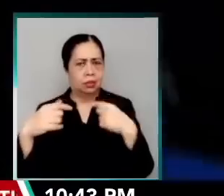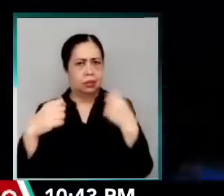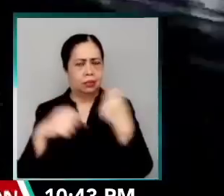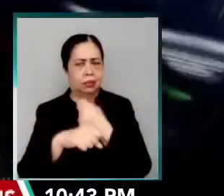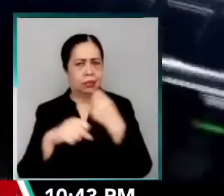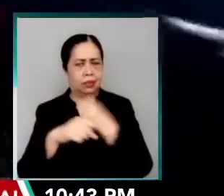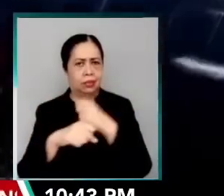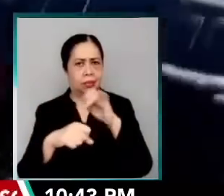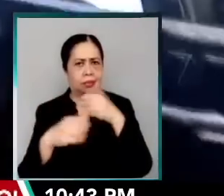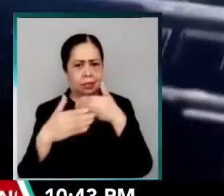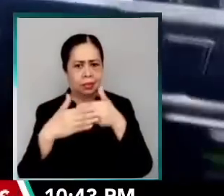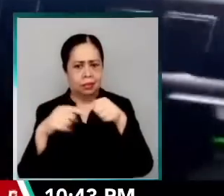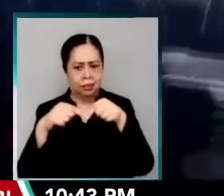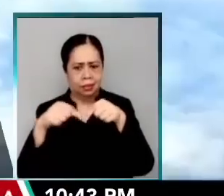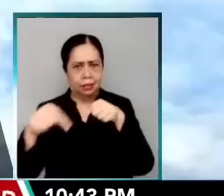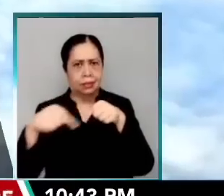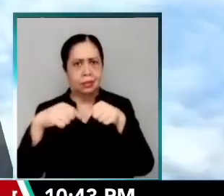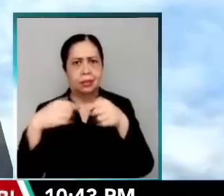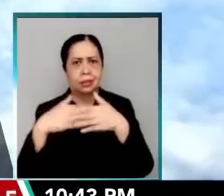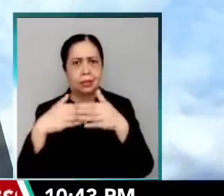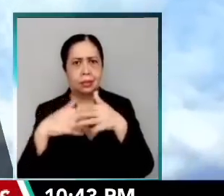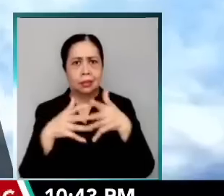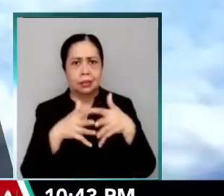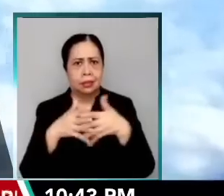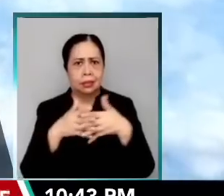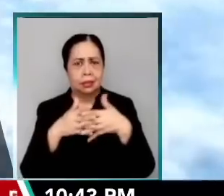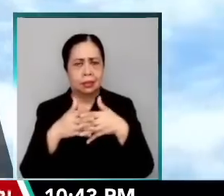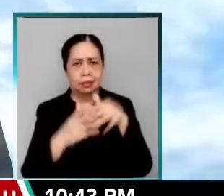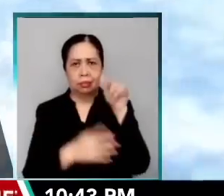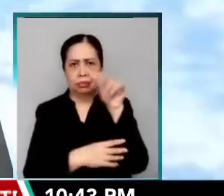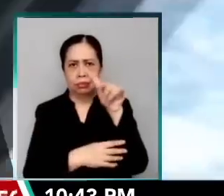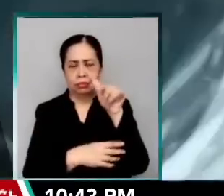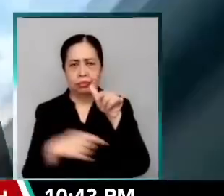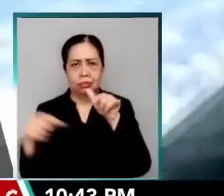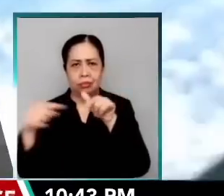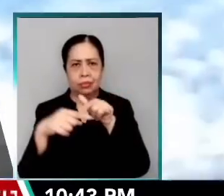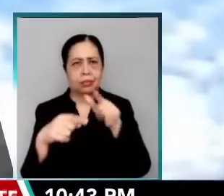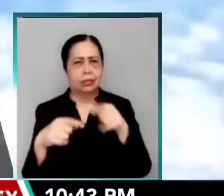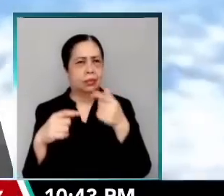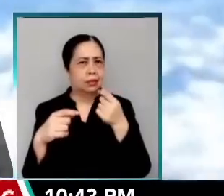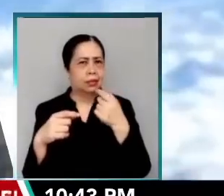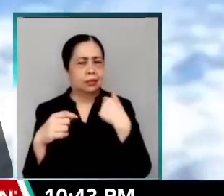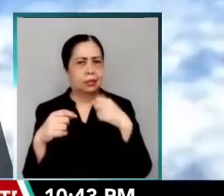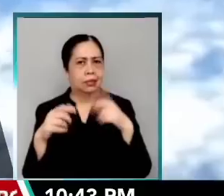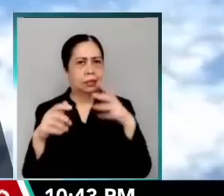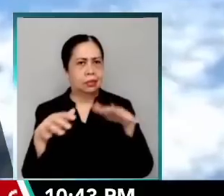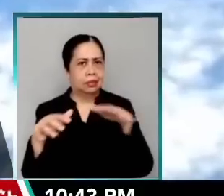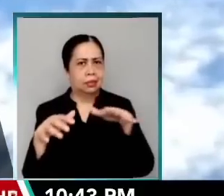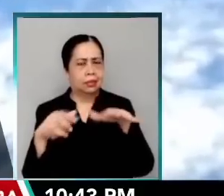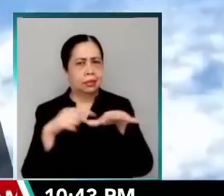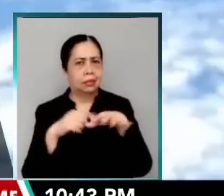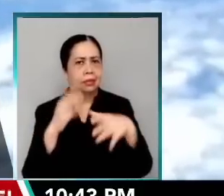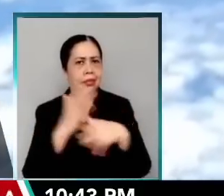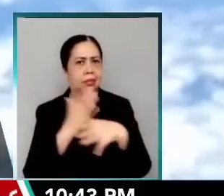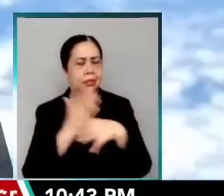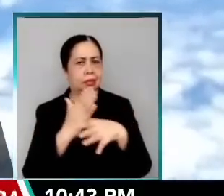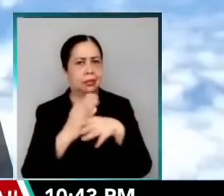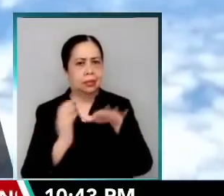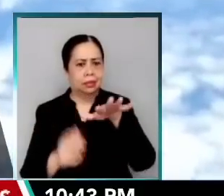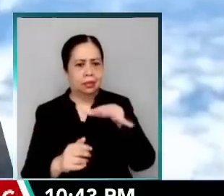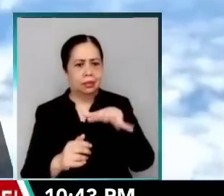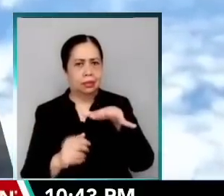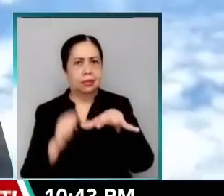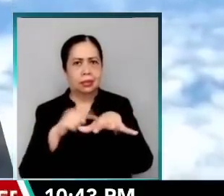layo mula sa eroplano ng US Air Force. Nagdulot daw ito ng turbulence, pansin din ang pag-alog ng eroplano ng